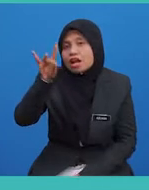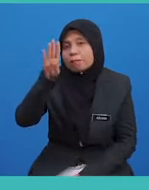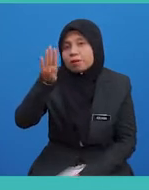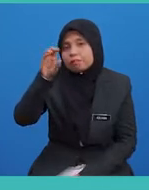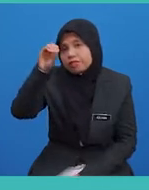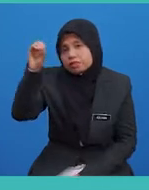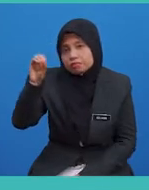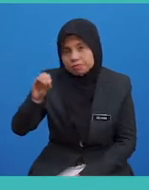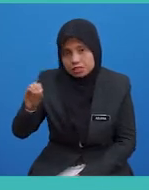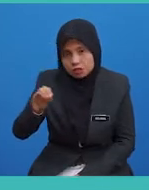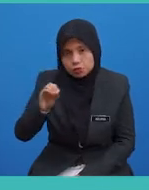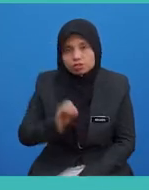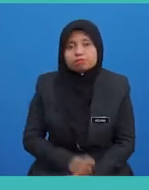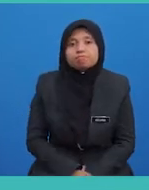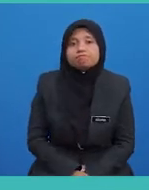1.84%.